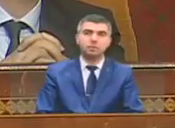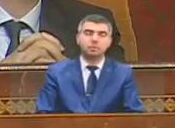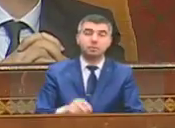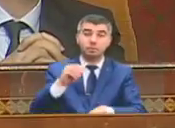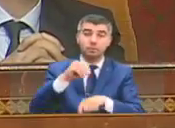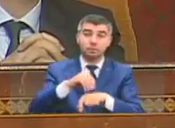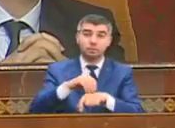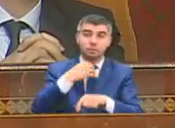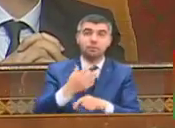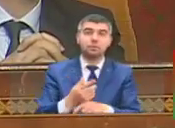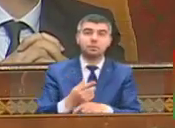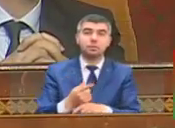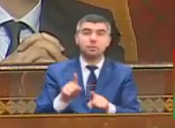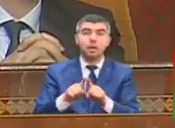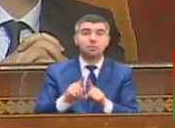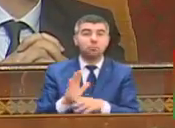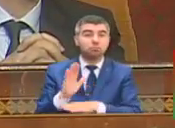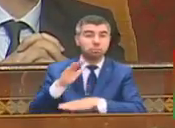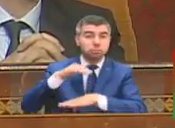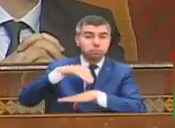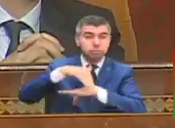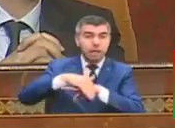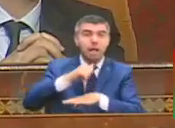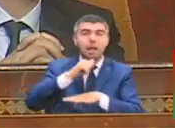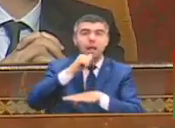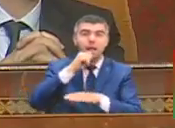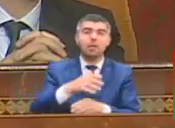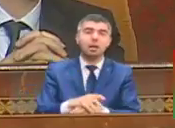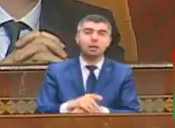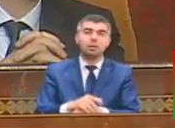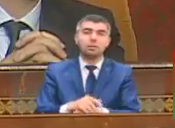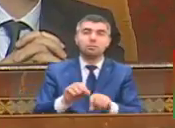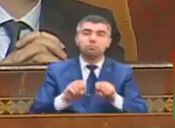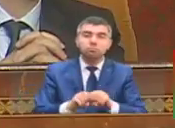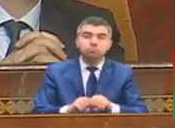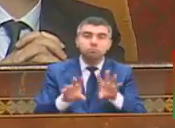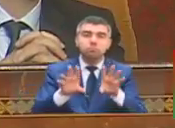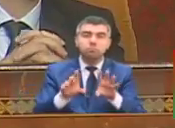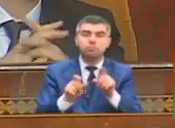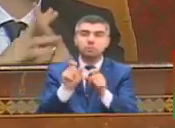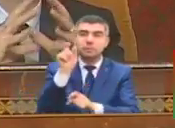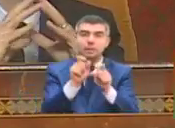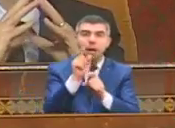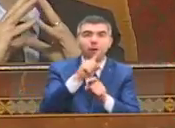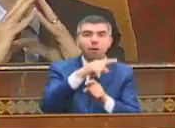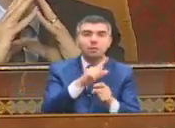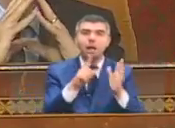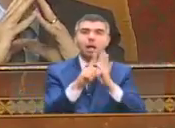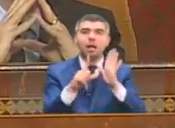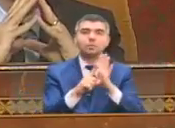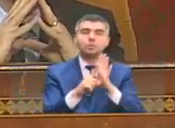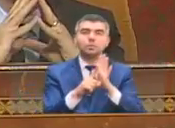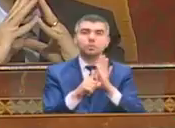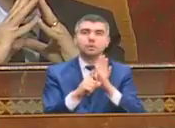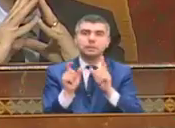عن إنجاز هذا المشروع حتى تستفيد من حقها الدستور من الماء الشرب. وصل